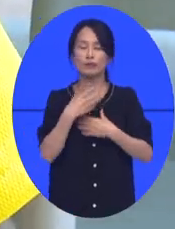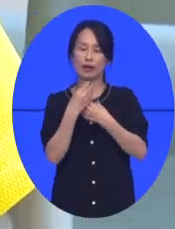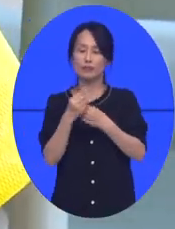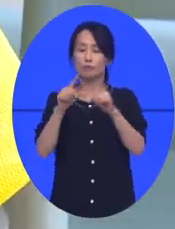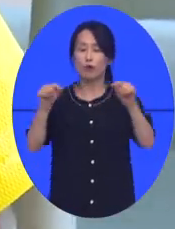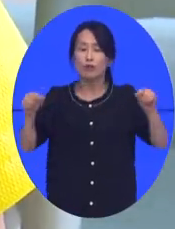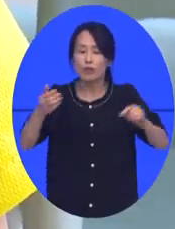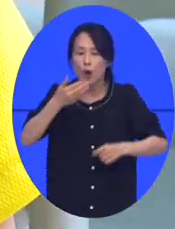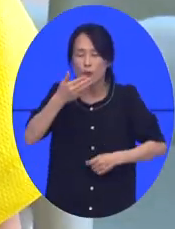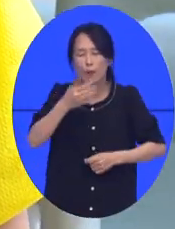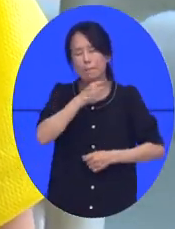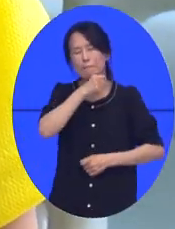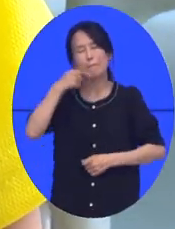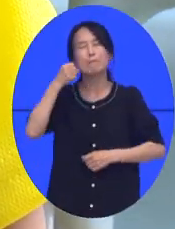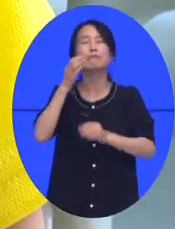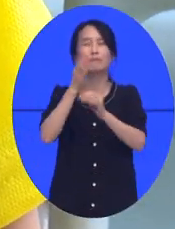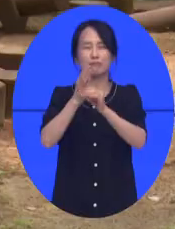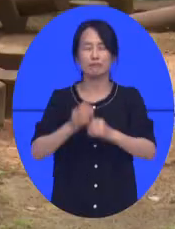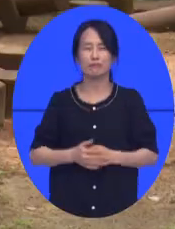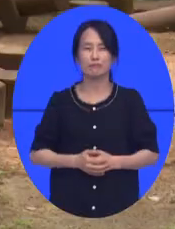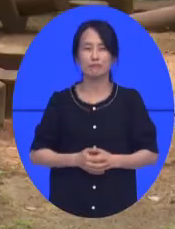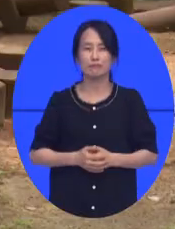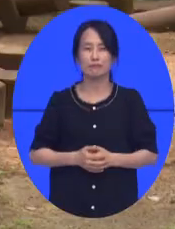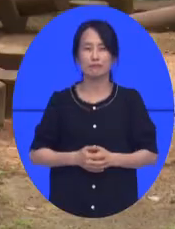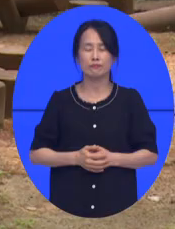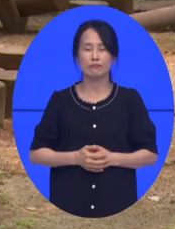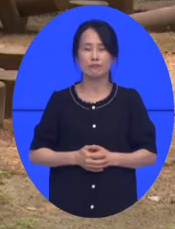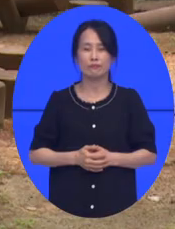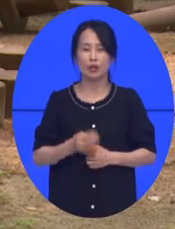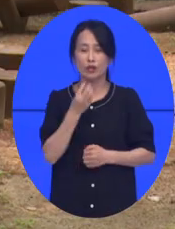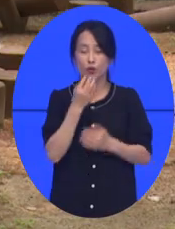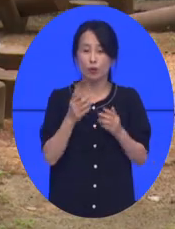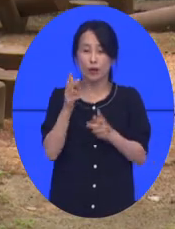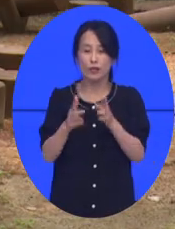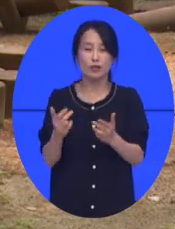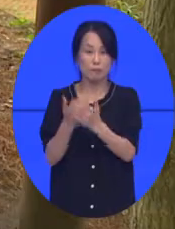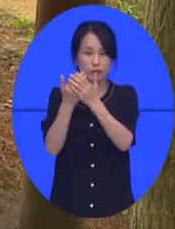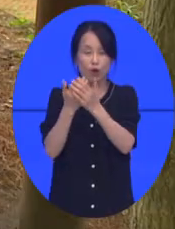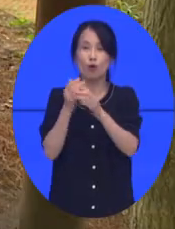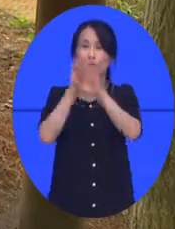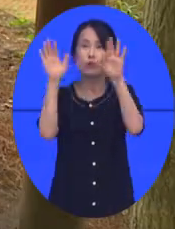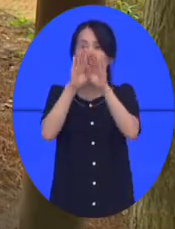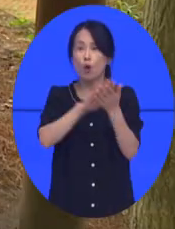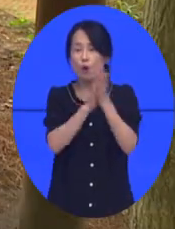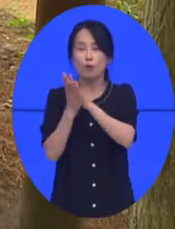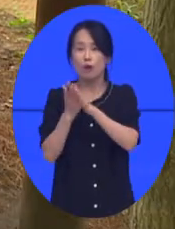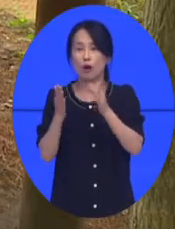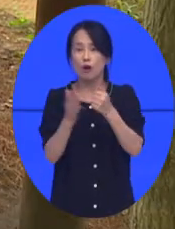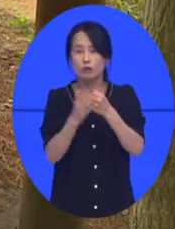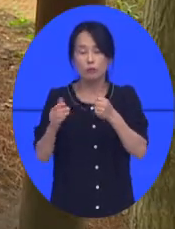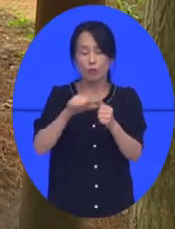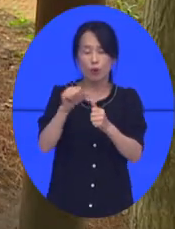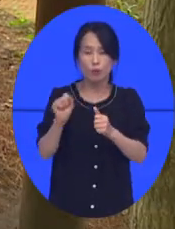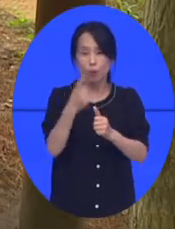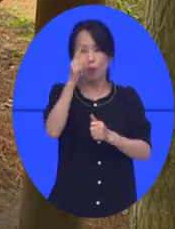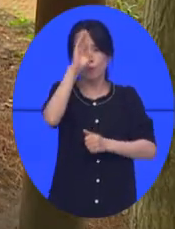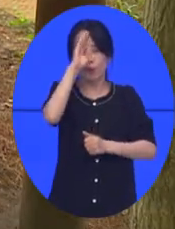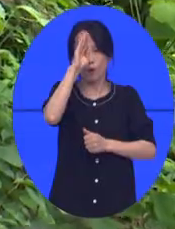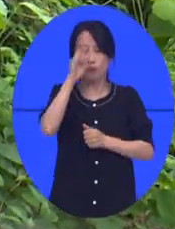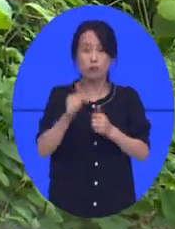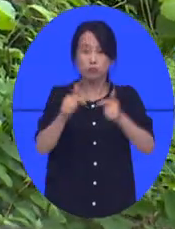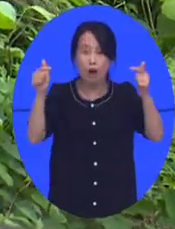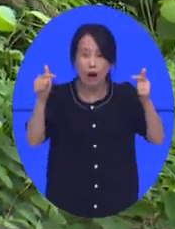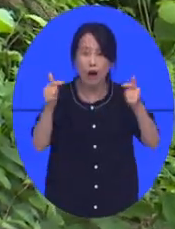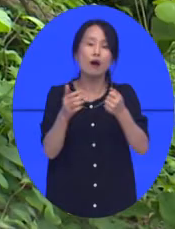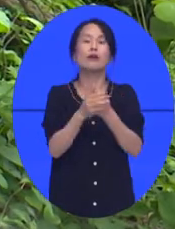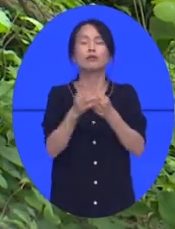식사도 맛있게 먹습니다. 경기도가 산업발전과 기후변화로 생긴 환경유해인자로 급증하는